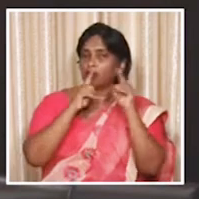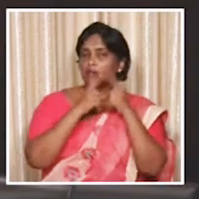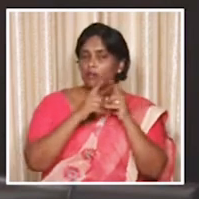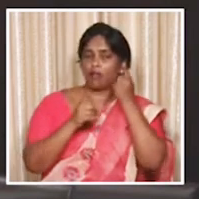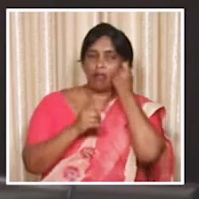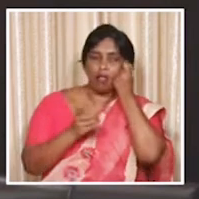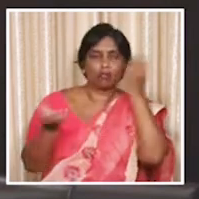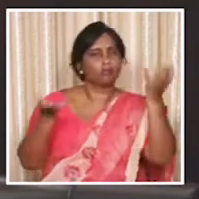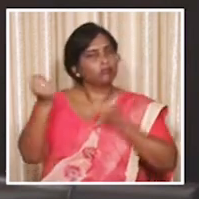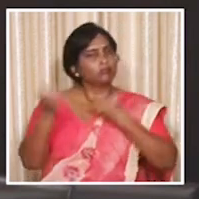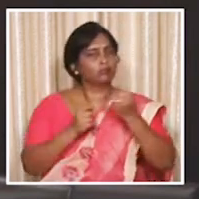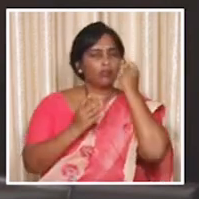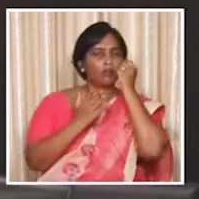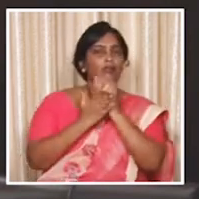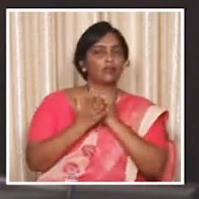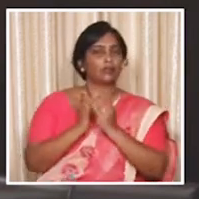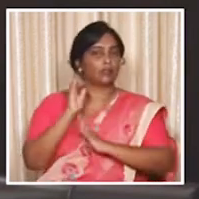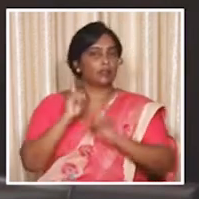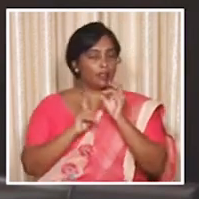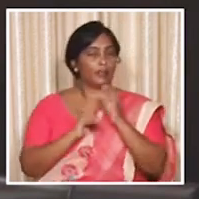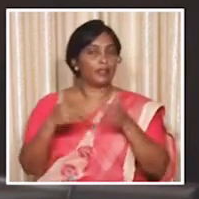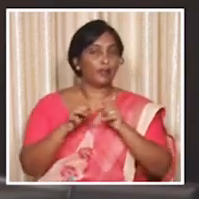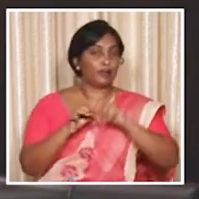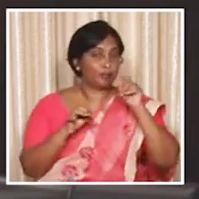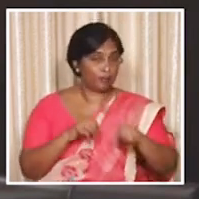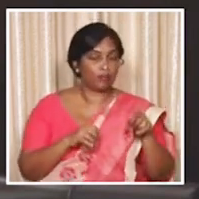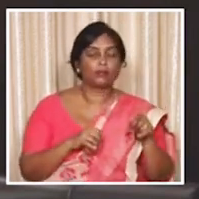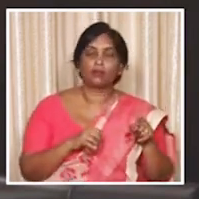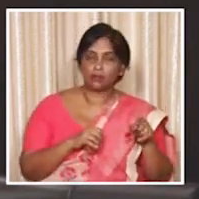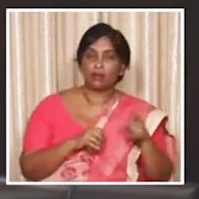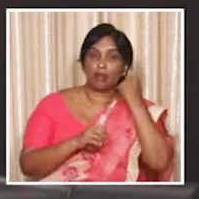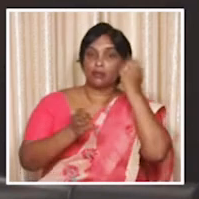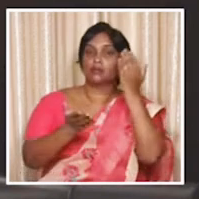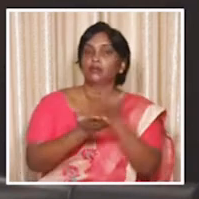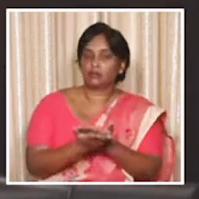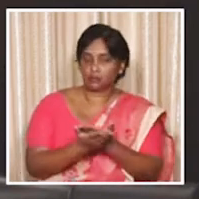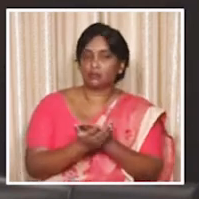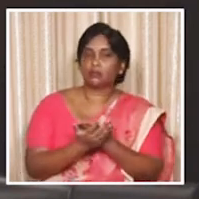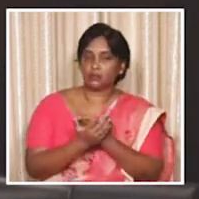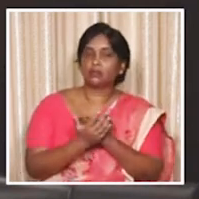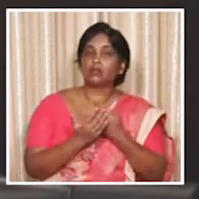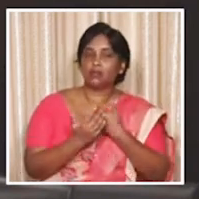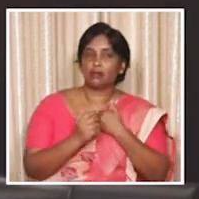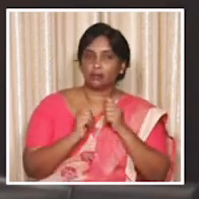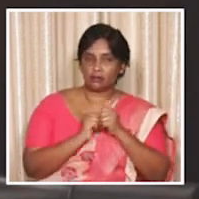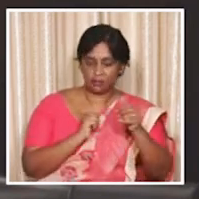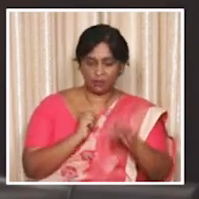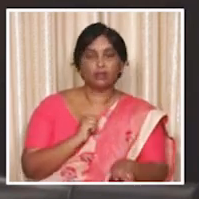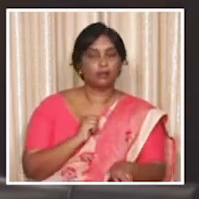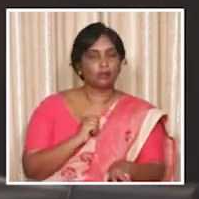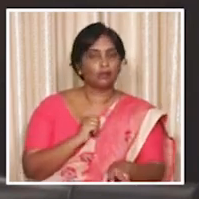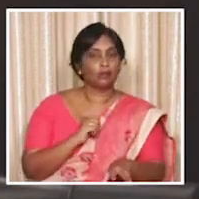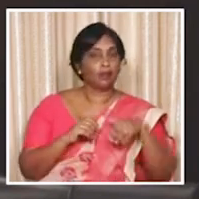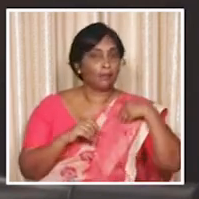පාර්ශ්වවල අදහස් අරගෙන යෝජනා අරගෙන අමාත්‍යවර කැබිනට් මණ්ඩලයට යෝජනා ඉදිරිපත් කිරීම සඳහා අපිව පත් කරා. එතනදී අපි